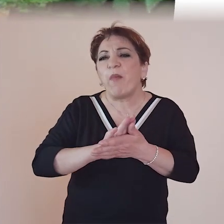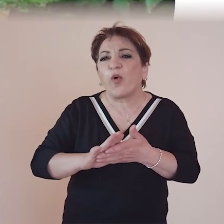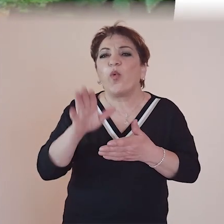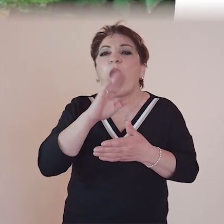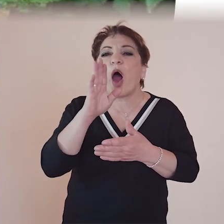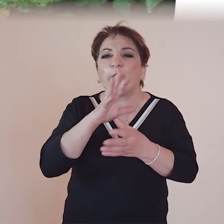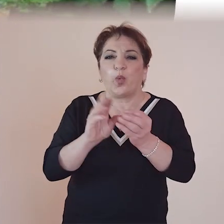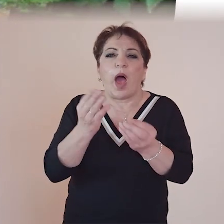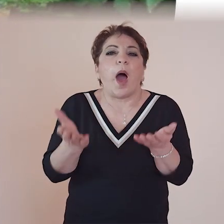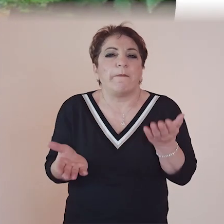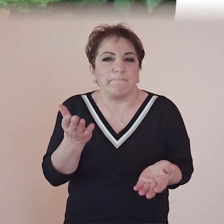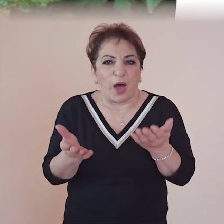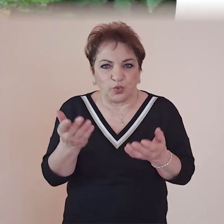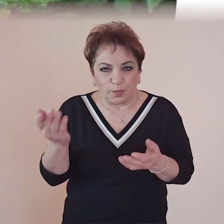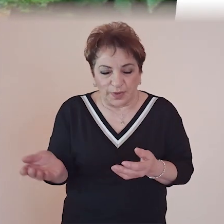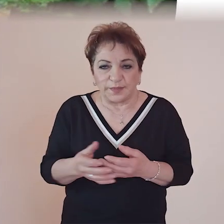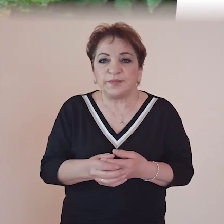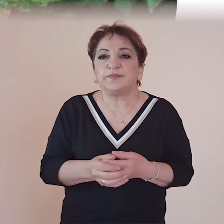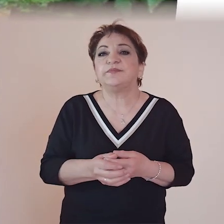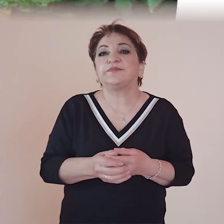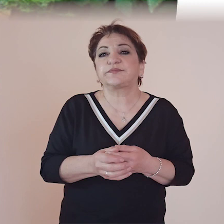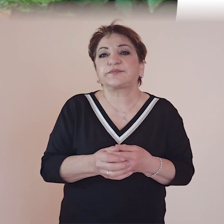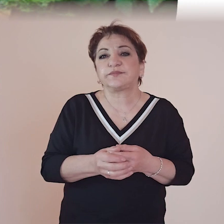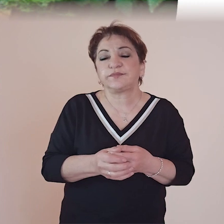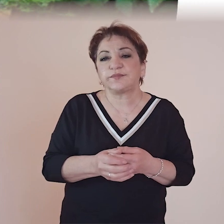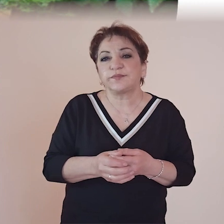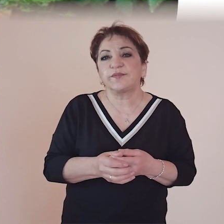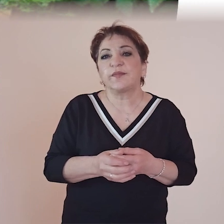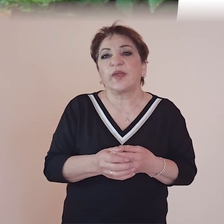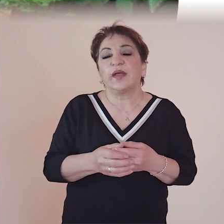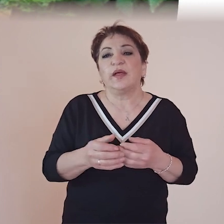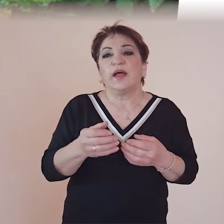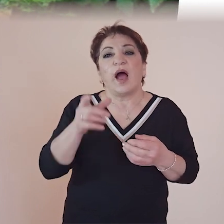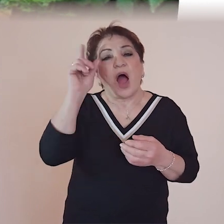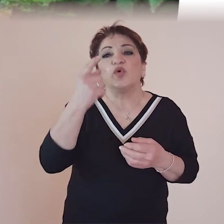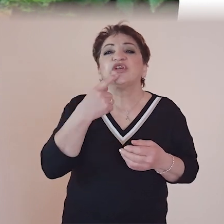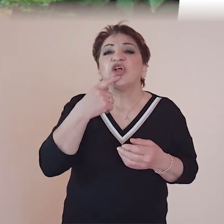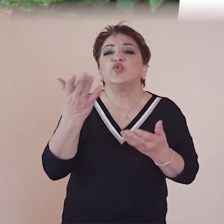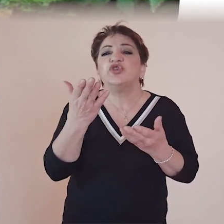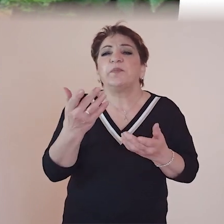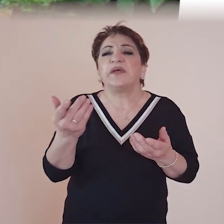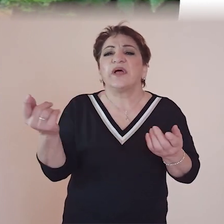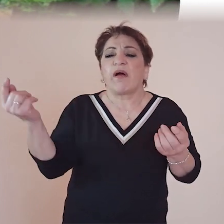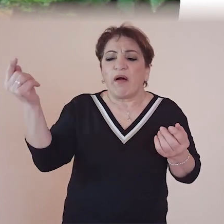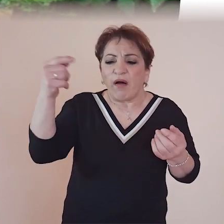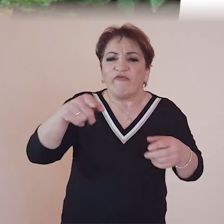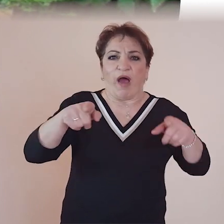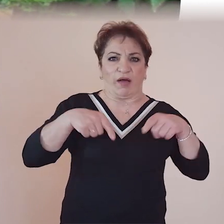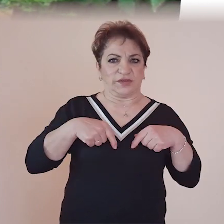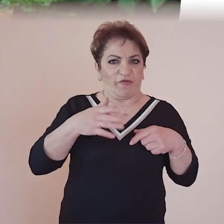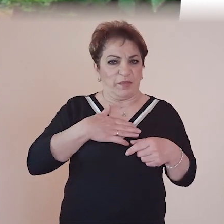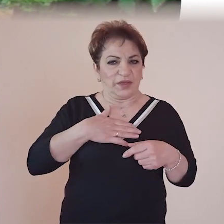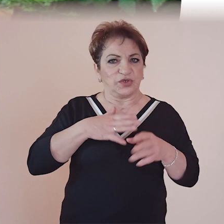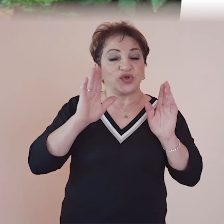հետ։ Իսկ ինչպես է հասել հայոց լեզուն մեզ, հայոց լեզուն դրվար